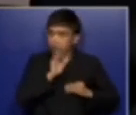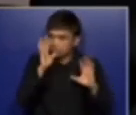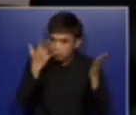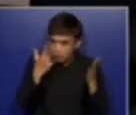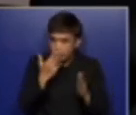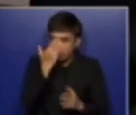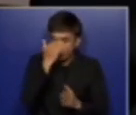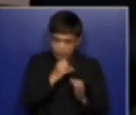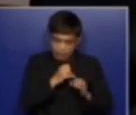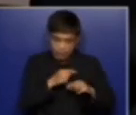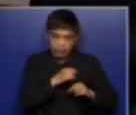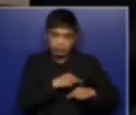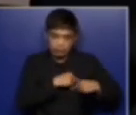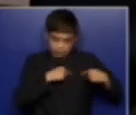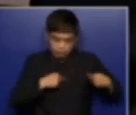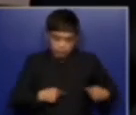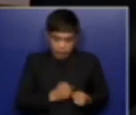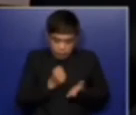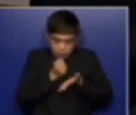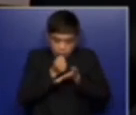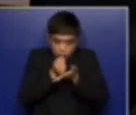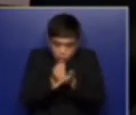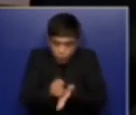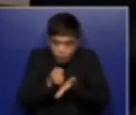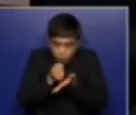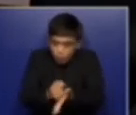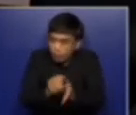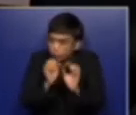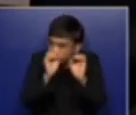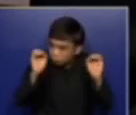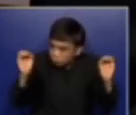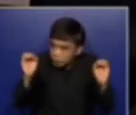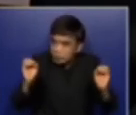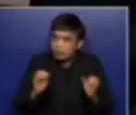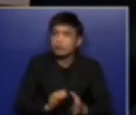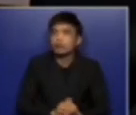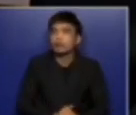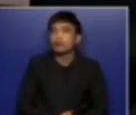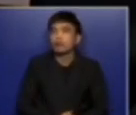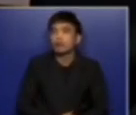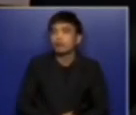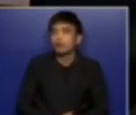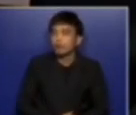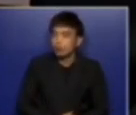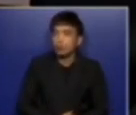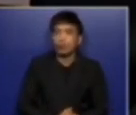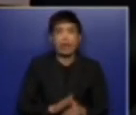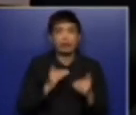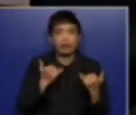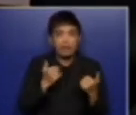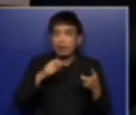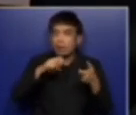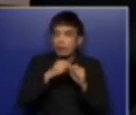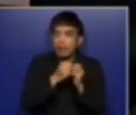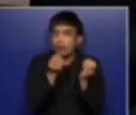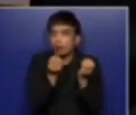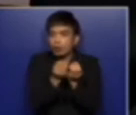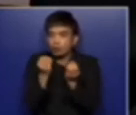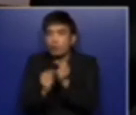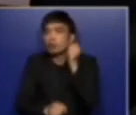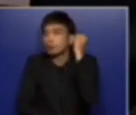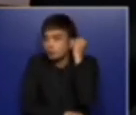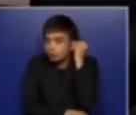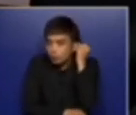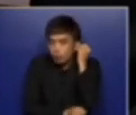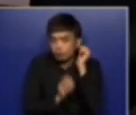อเพื่อนมนุษย์ร่วมชาติด้วยกันเลยและยังสร้างความเหลื่อมล้ำความยากจนของประ